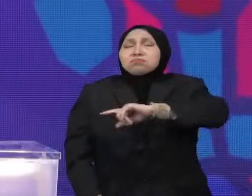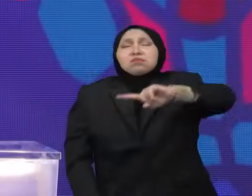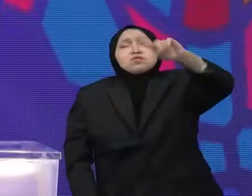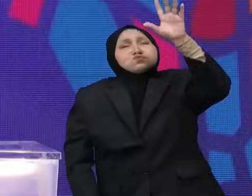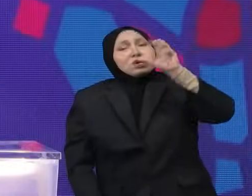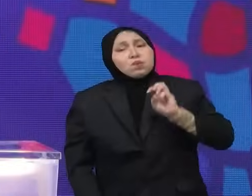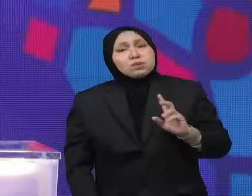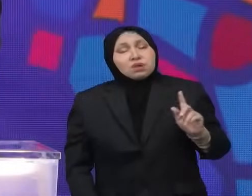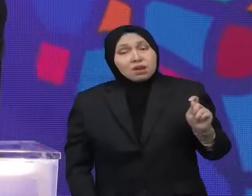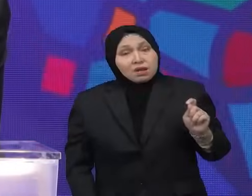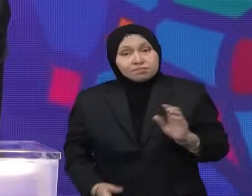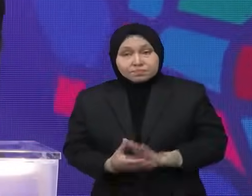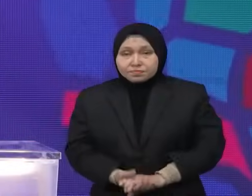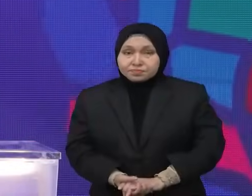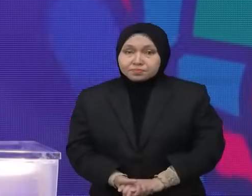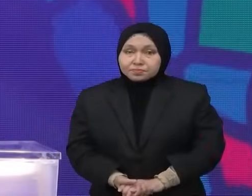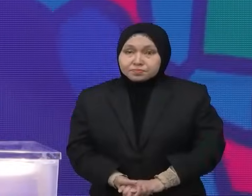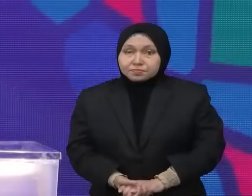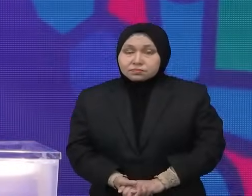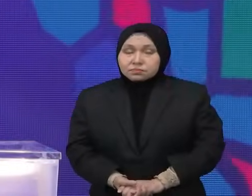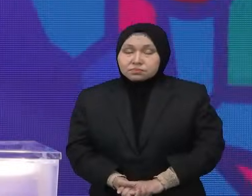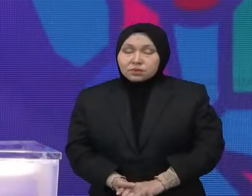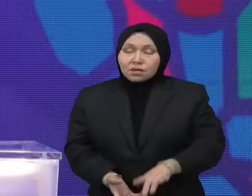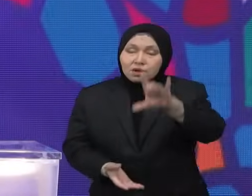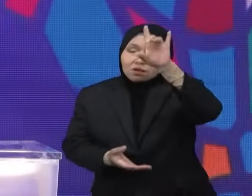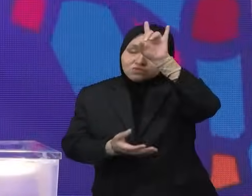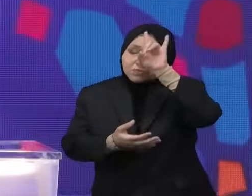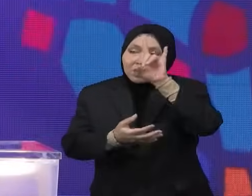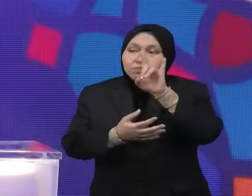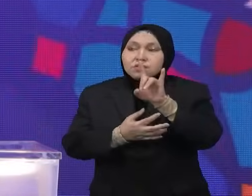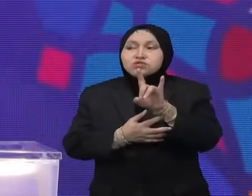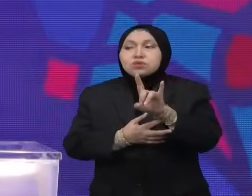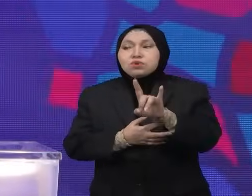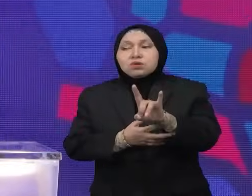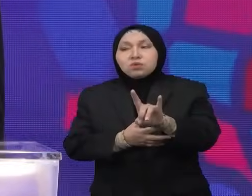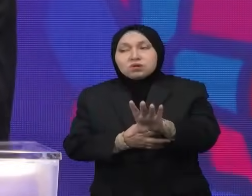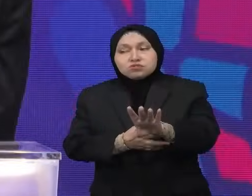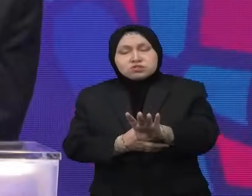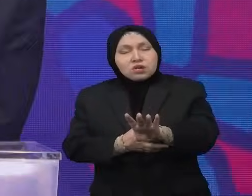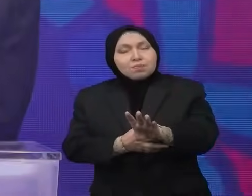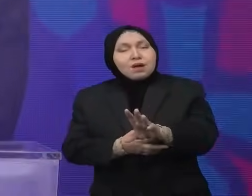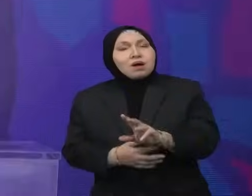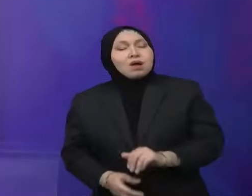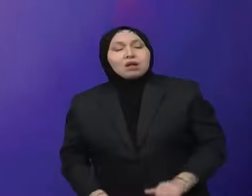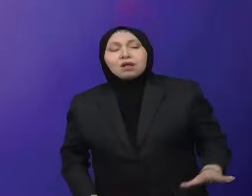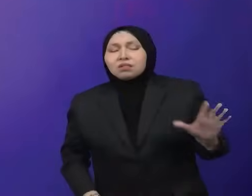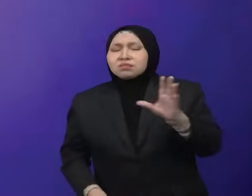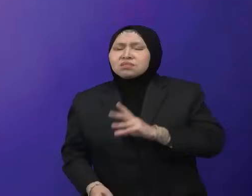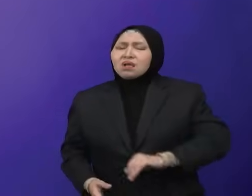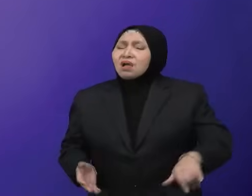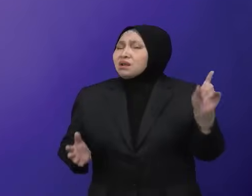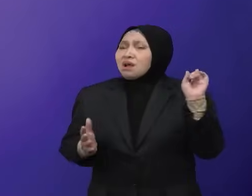Subhanahu Wa Taala. Auzubillahi minasyaitanir rajim. wa ma